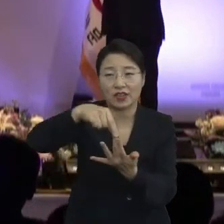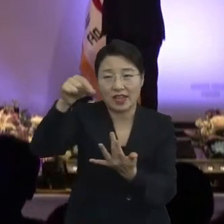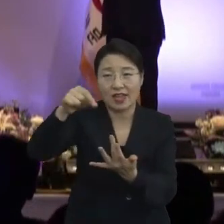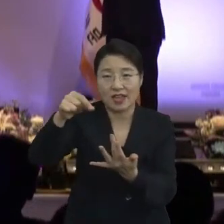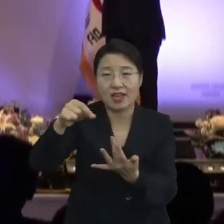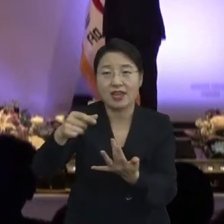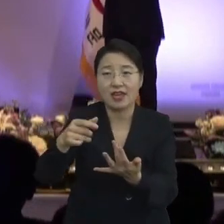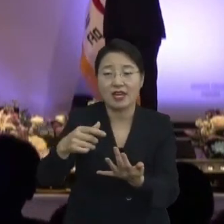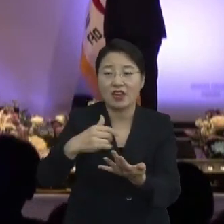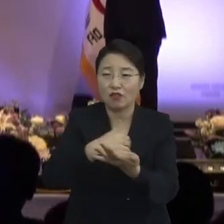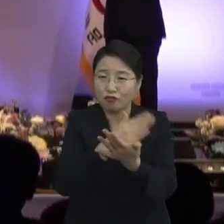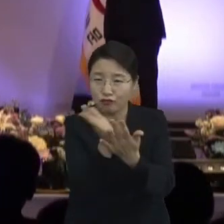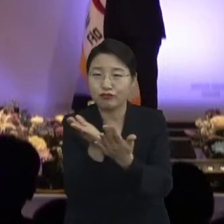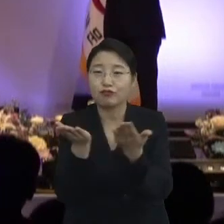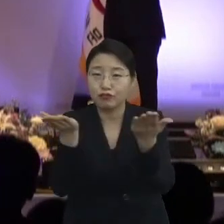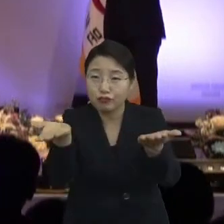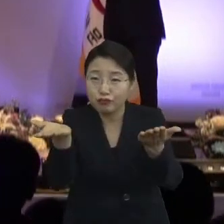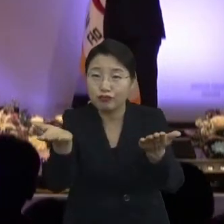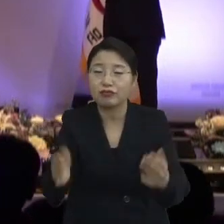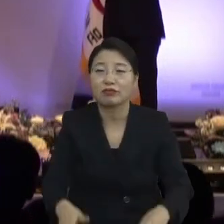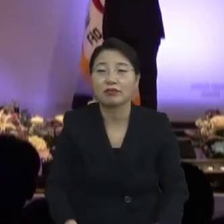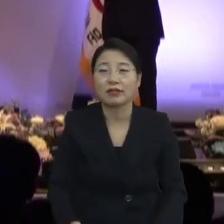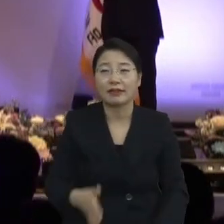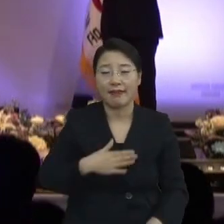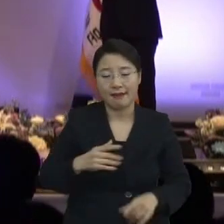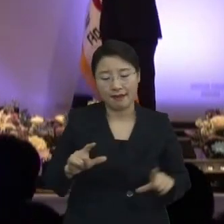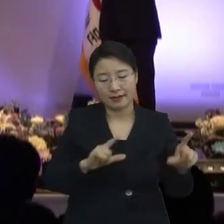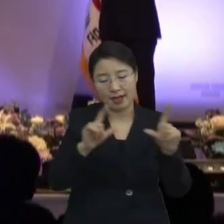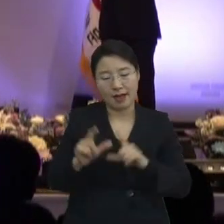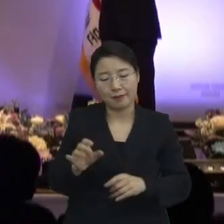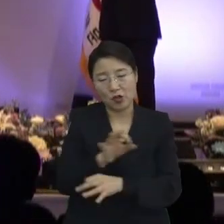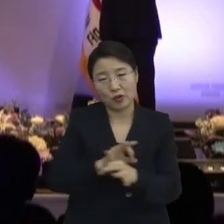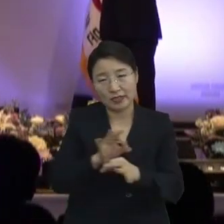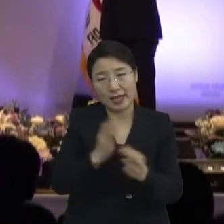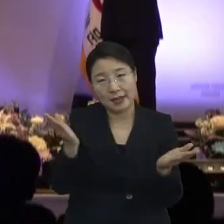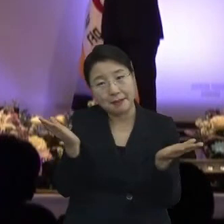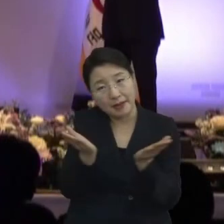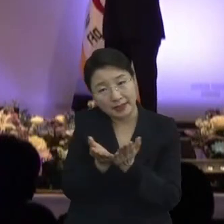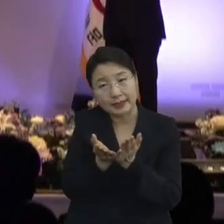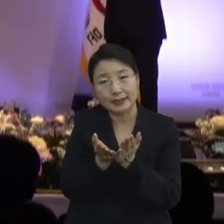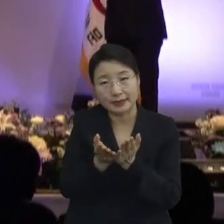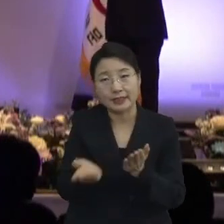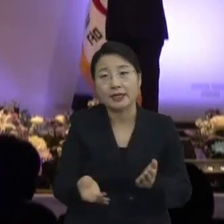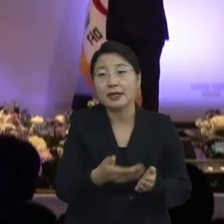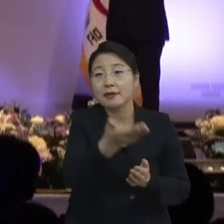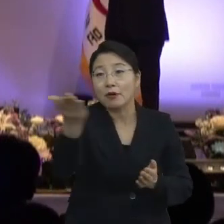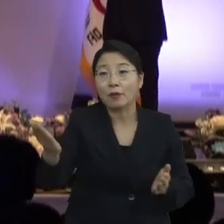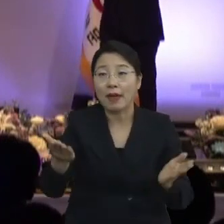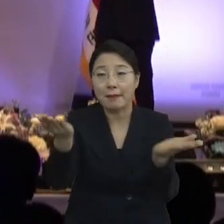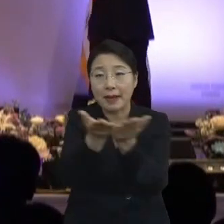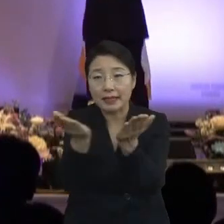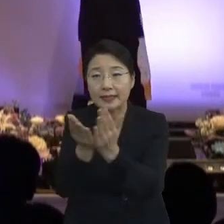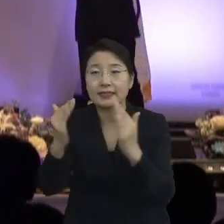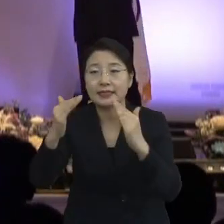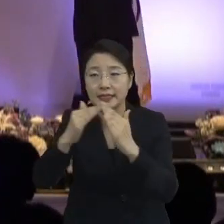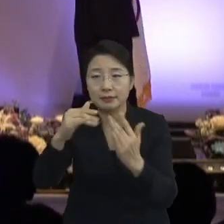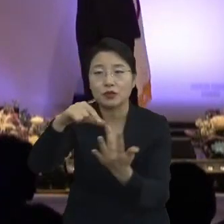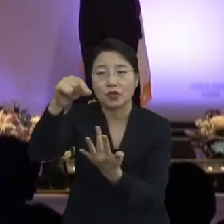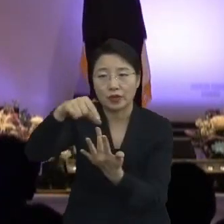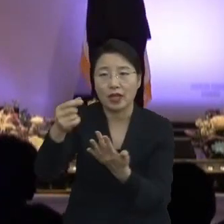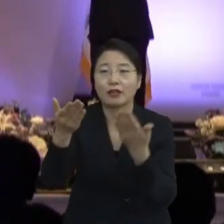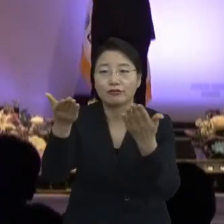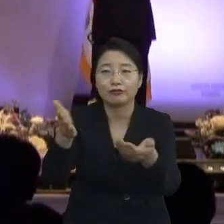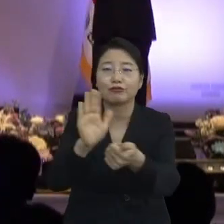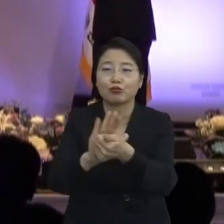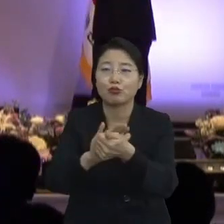옵션을 제공을 해서 내 경제 형편에 맞는 각자의 경제 형편에 맞는 주거를 선택할 수 있도록 하겠다는 게